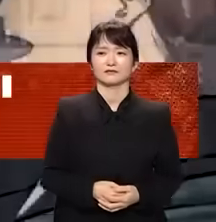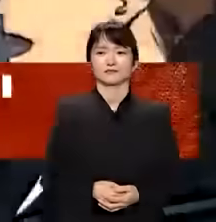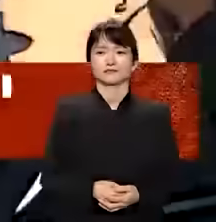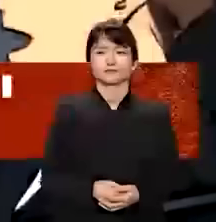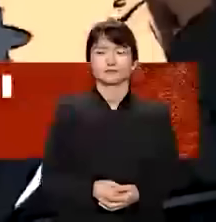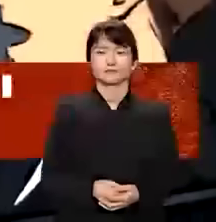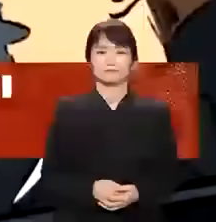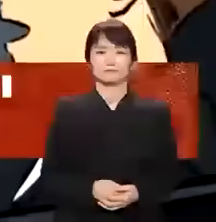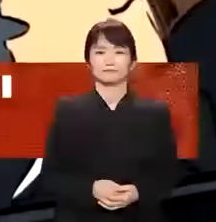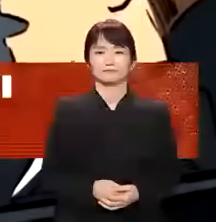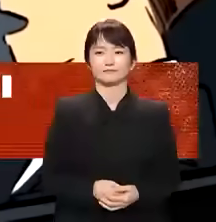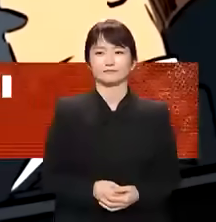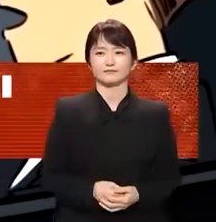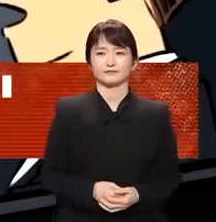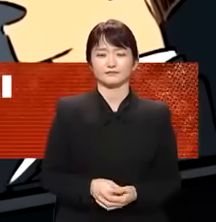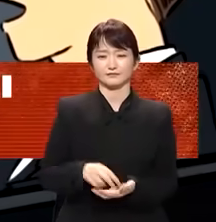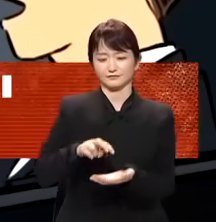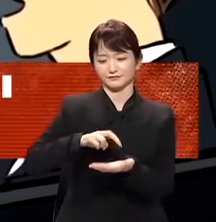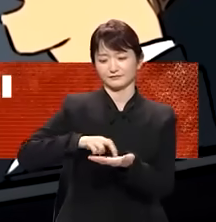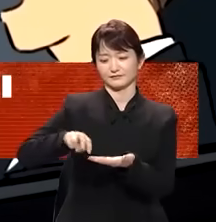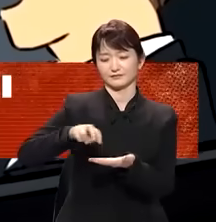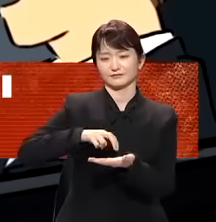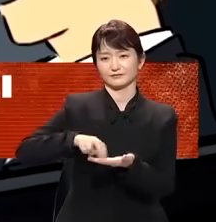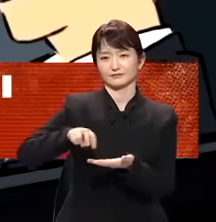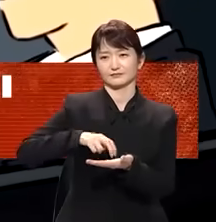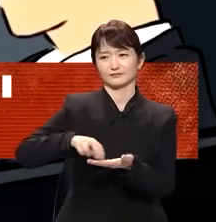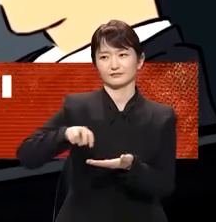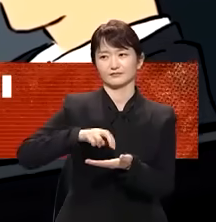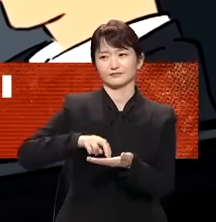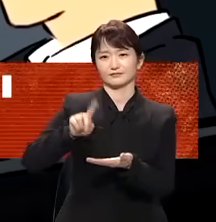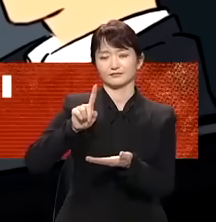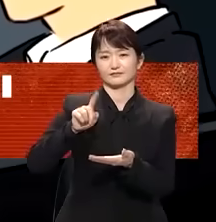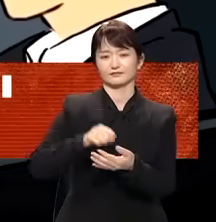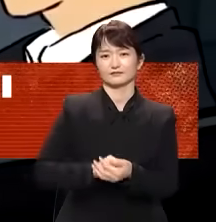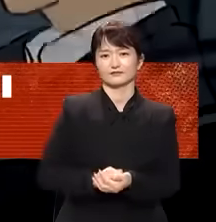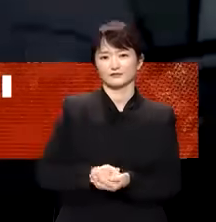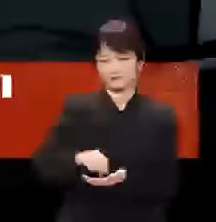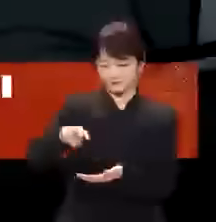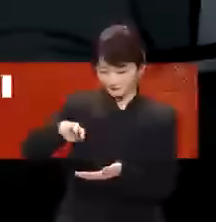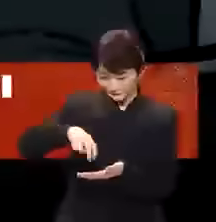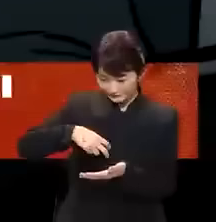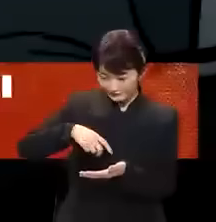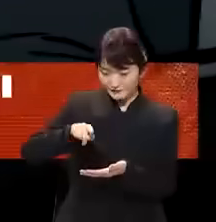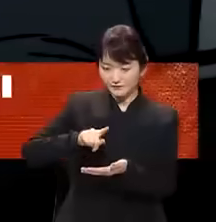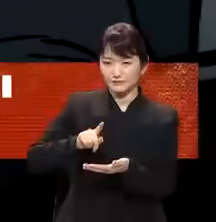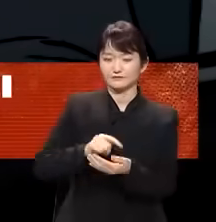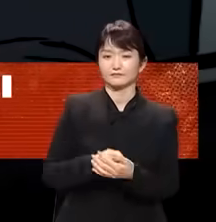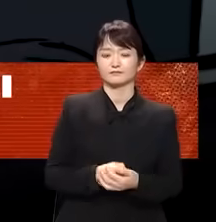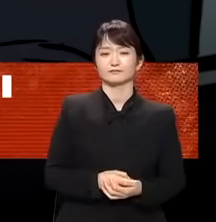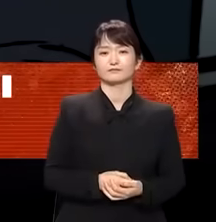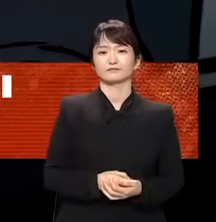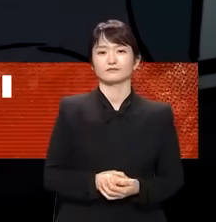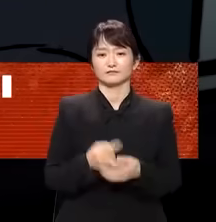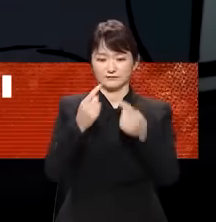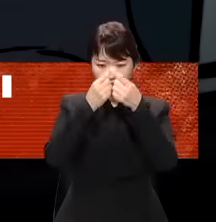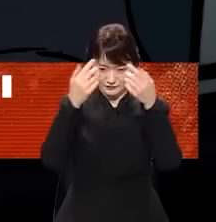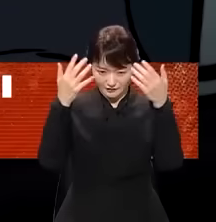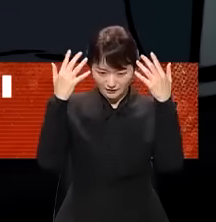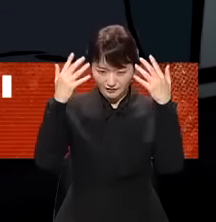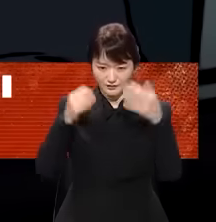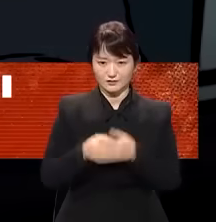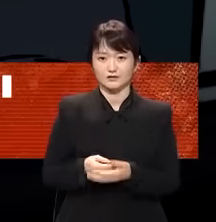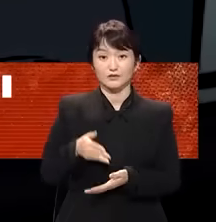아 저 그 사파 다시 한번 그 그 뭐야 문자 사파네 그니까 아무리 같은 학교 같은 과를